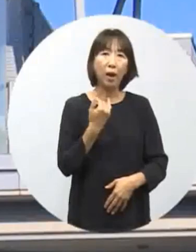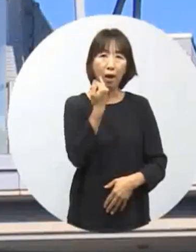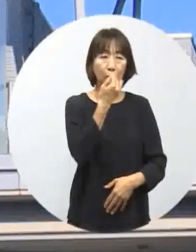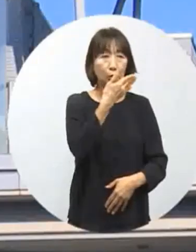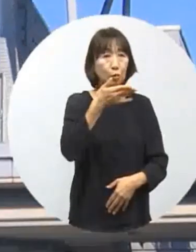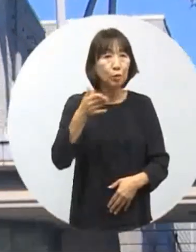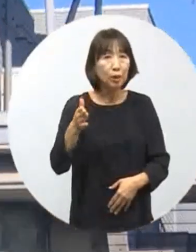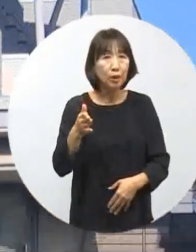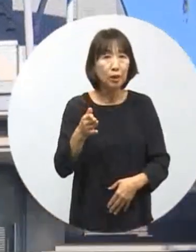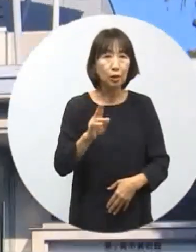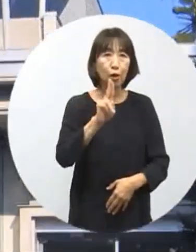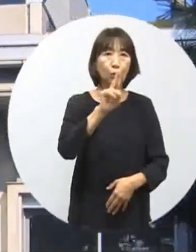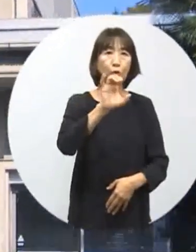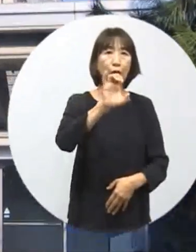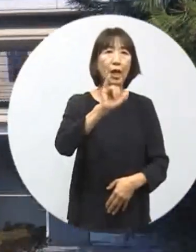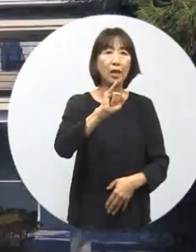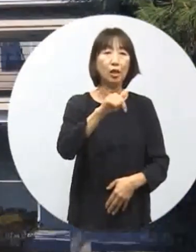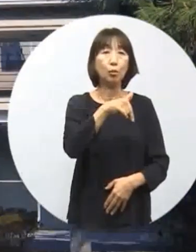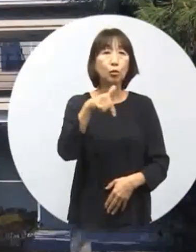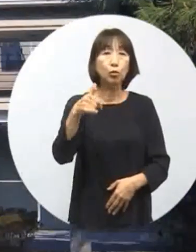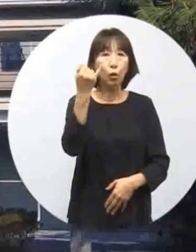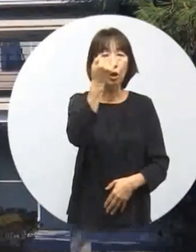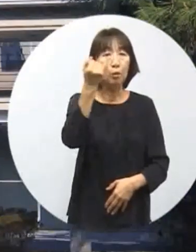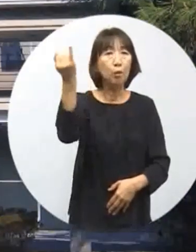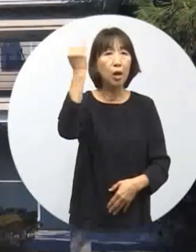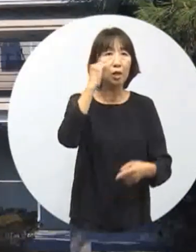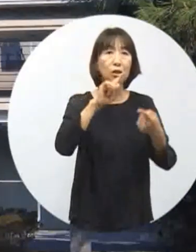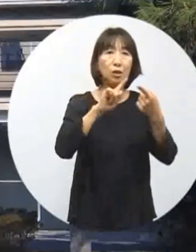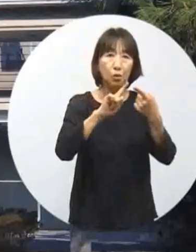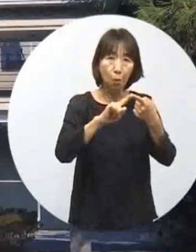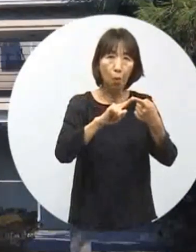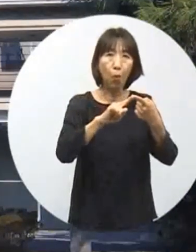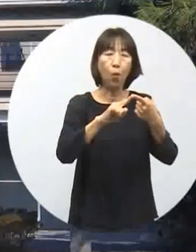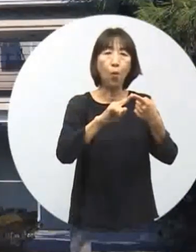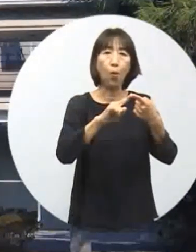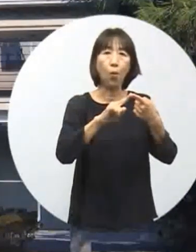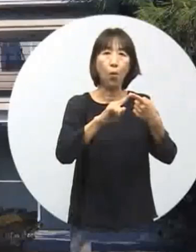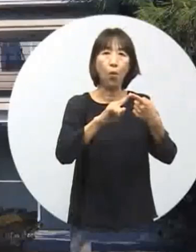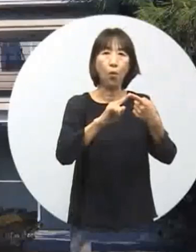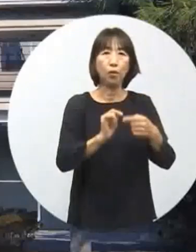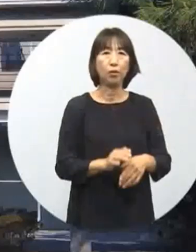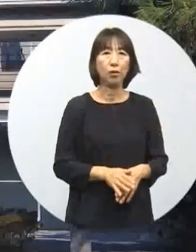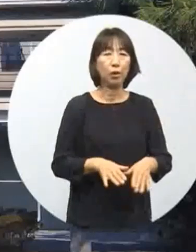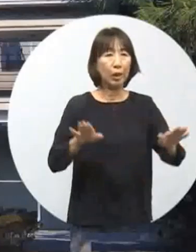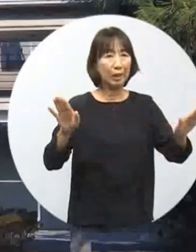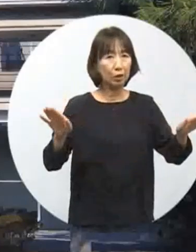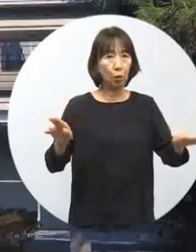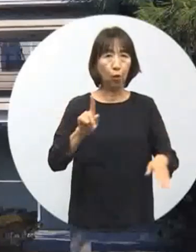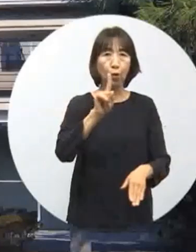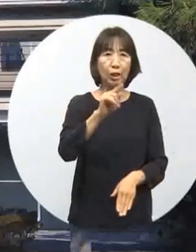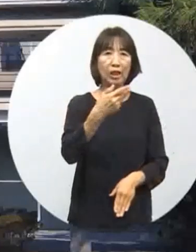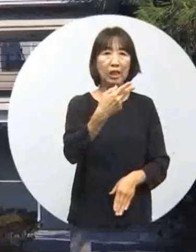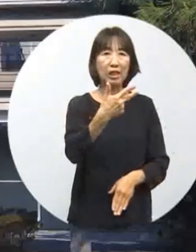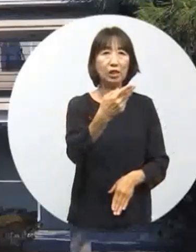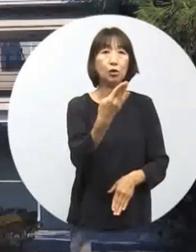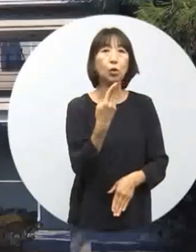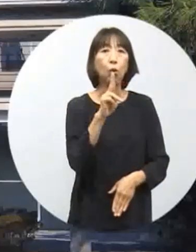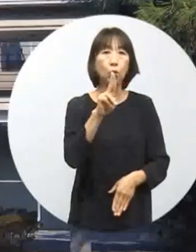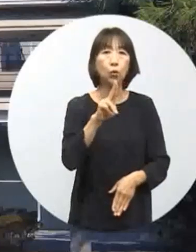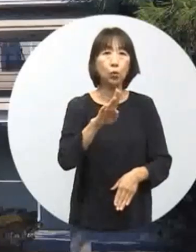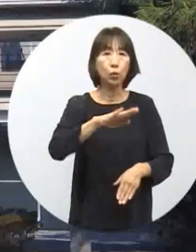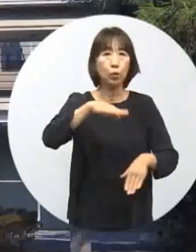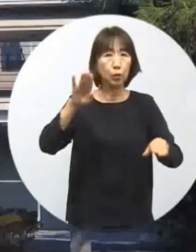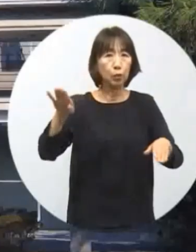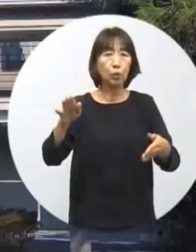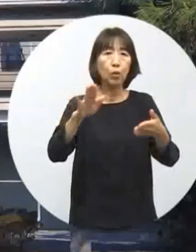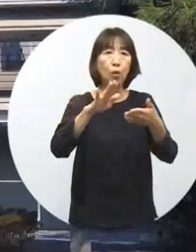というのウェーブというふうなイメージと、それから、まあ、あの飛翔するというイメージと両方重ねたん